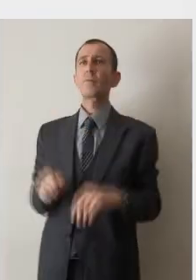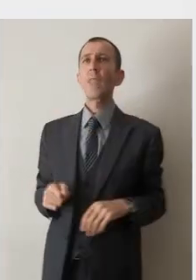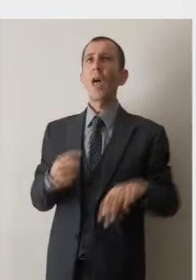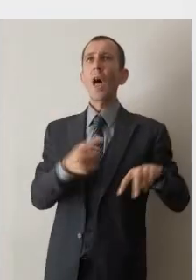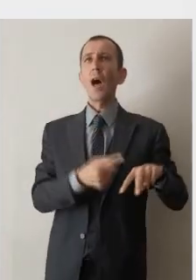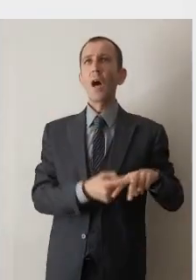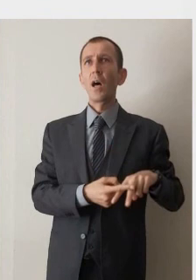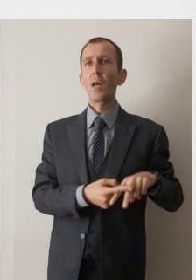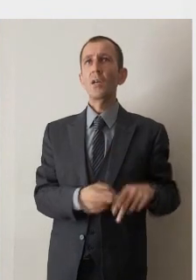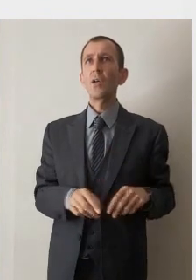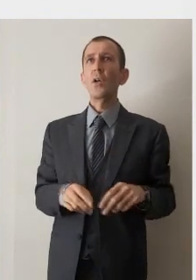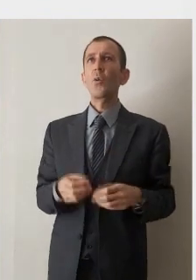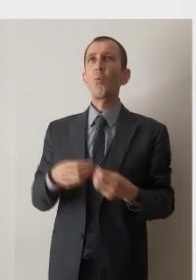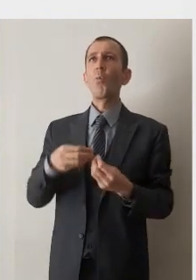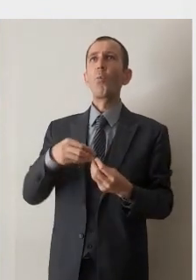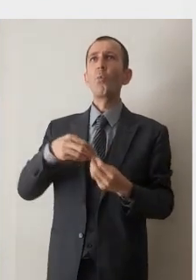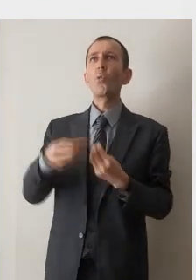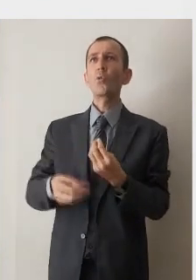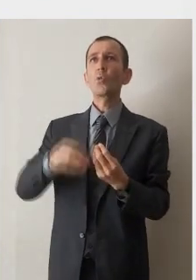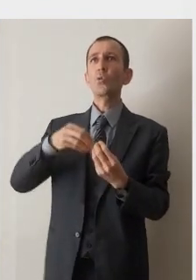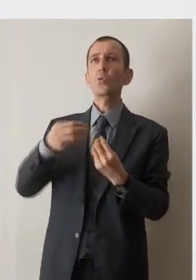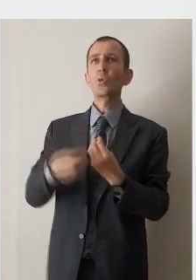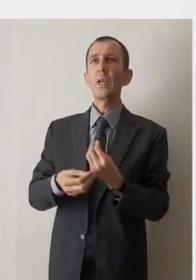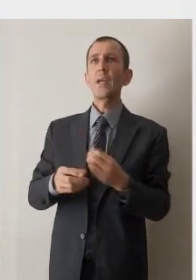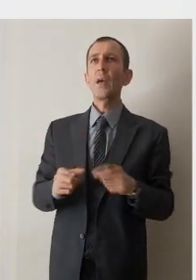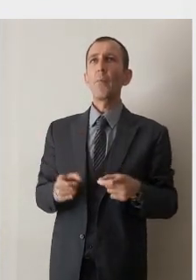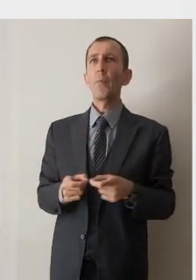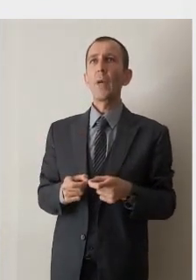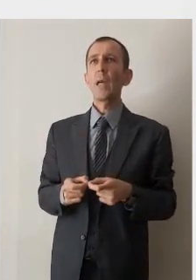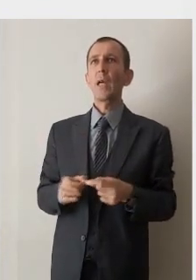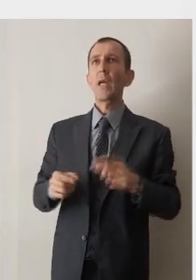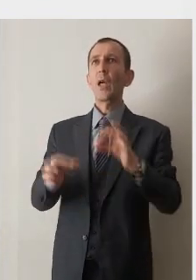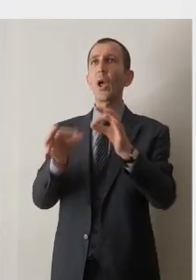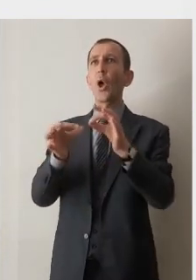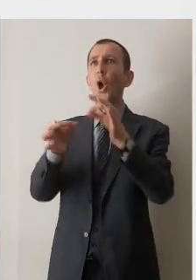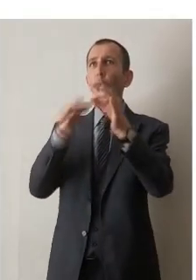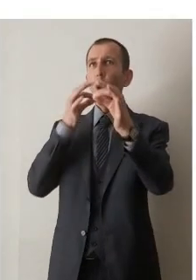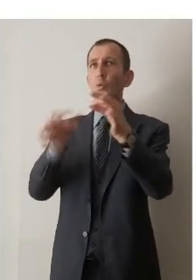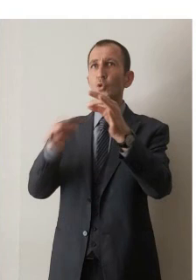şıkkıdır. Üzüm, tütün, zeytin ve incir ise Ege bölgesinde yetiştirilebilmektedir.